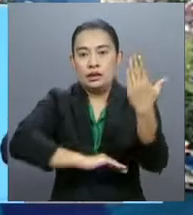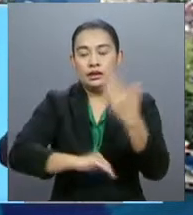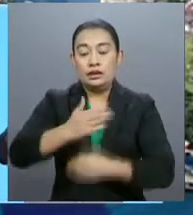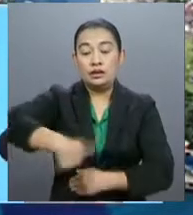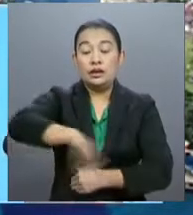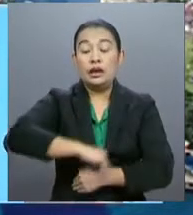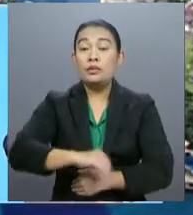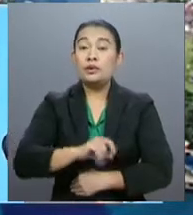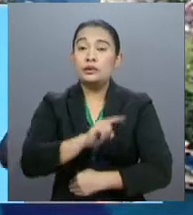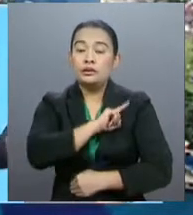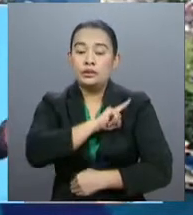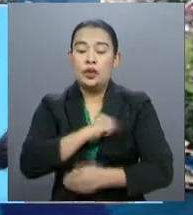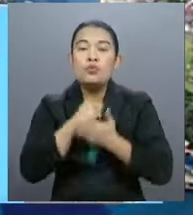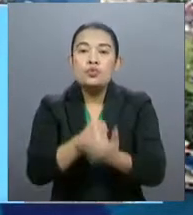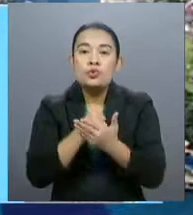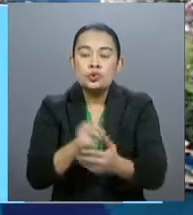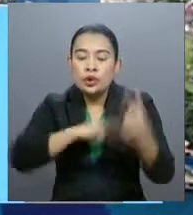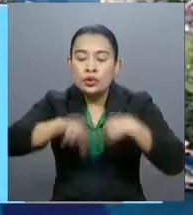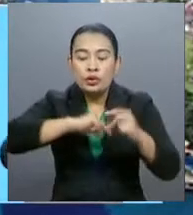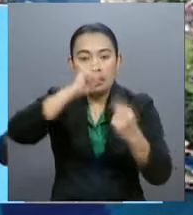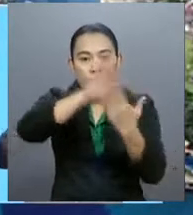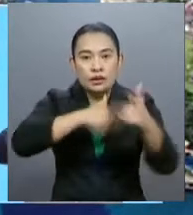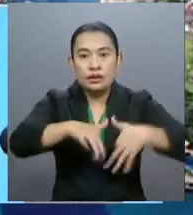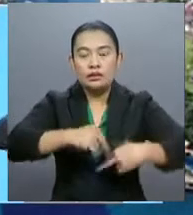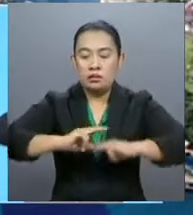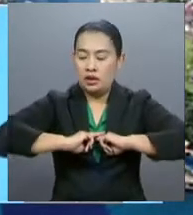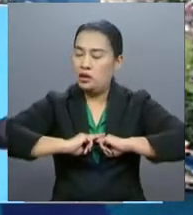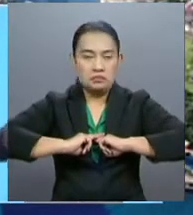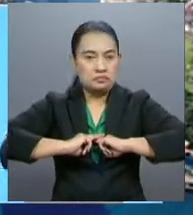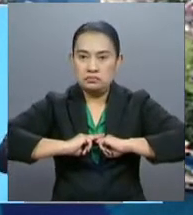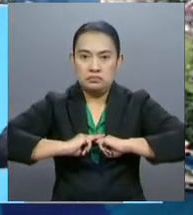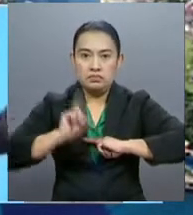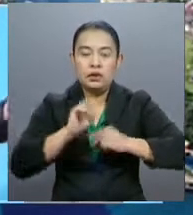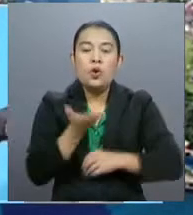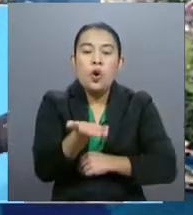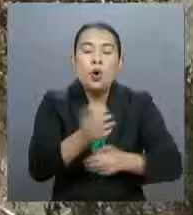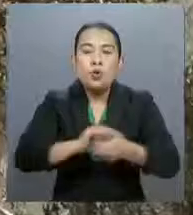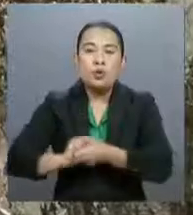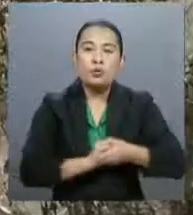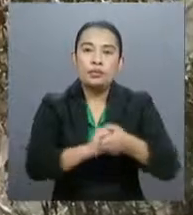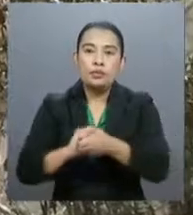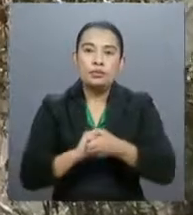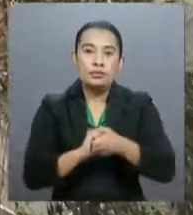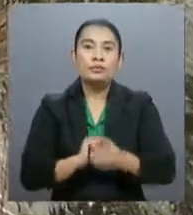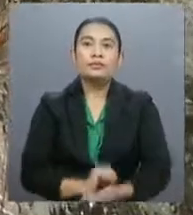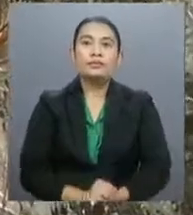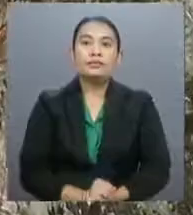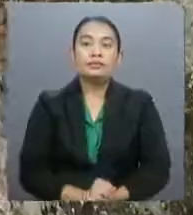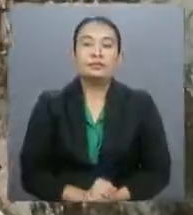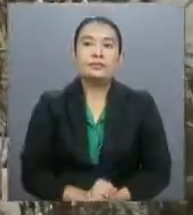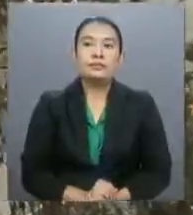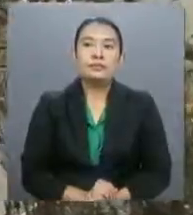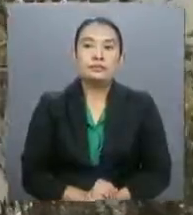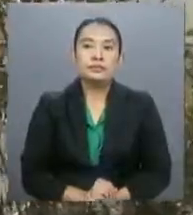จะเข้ามาดูแลประชาชนและประเทศชาติไม่ใช่เพื่อตนเองผมขอความร่มือและความไว้ว่างใจนะครับโอ้โหไม่ทันนักไม่ทัน